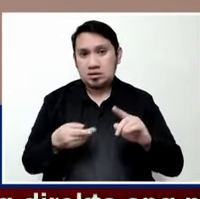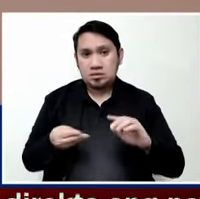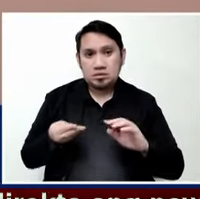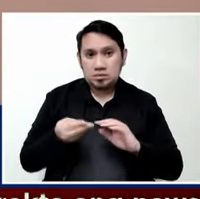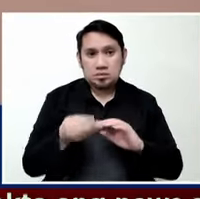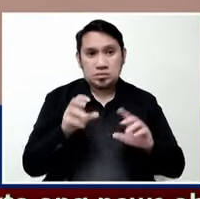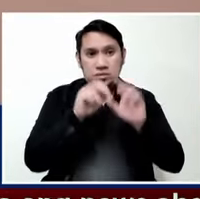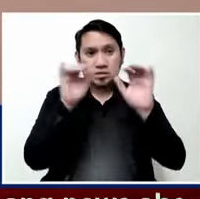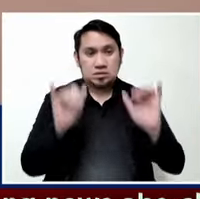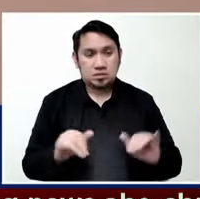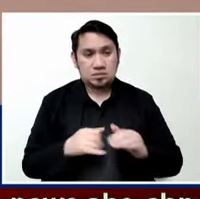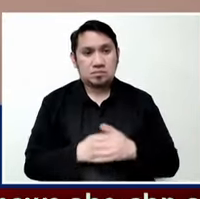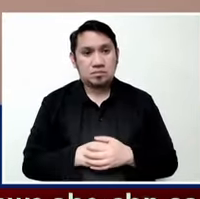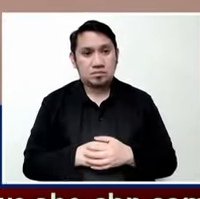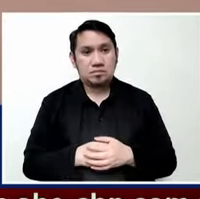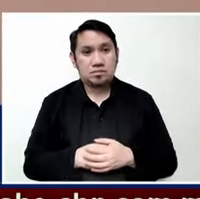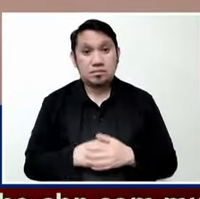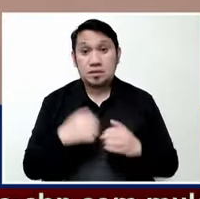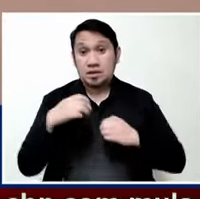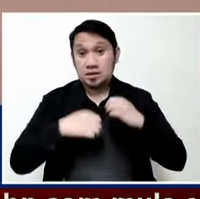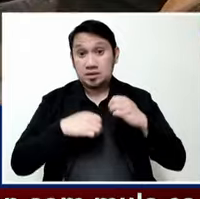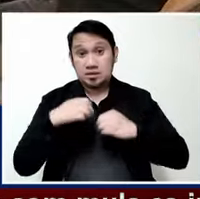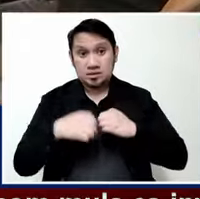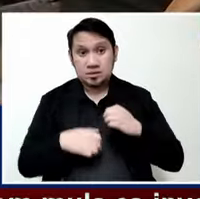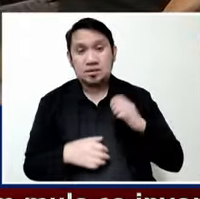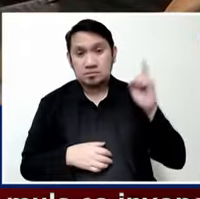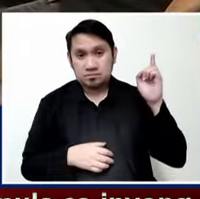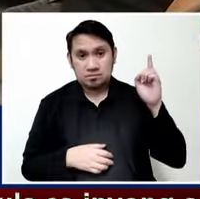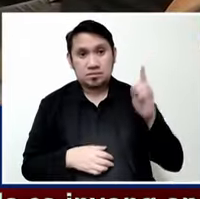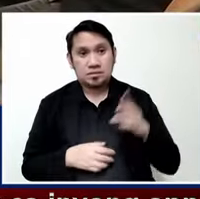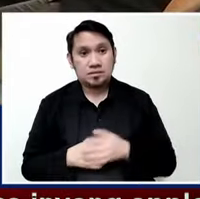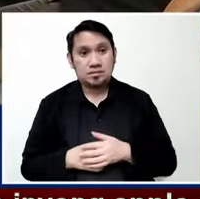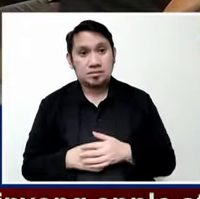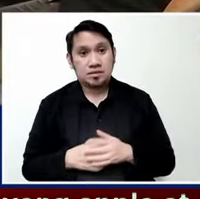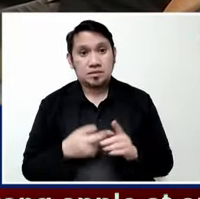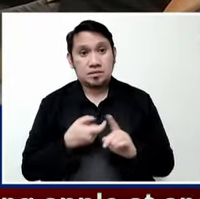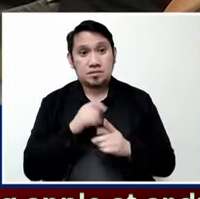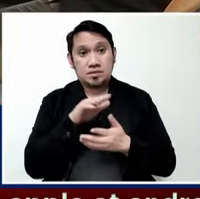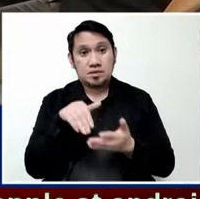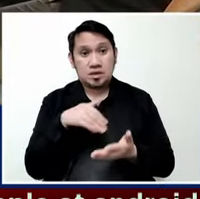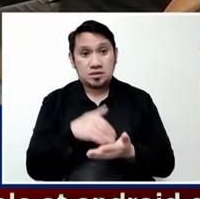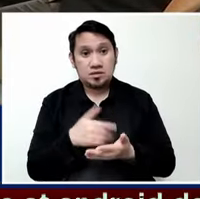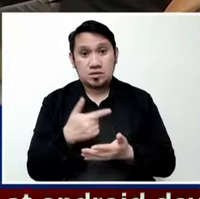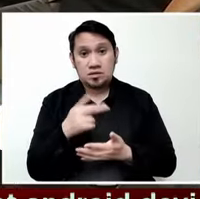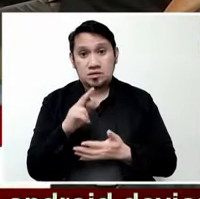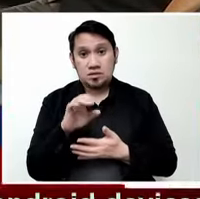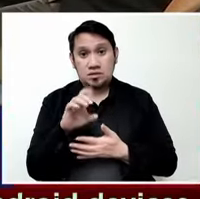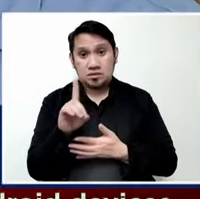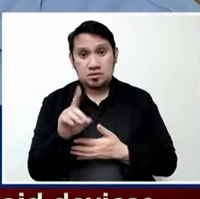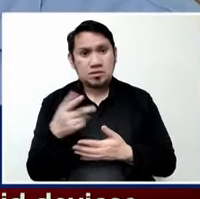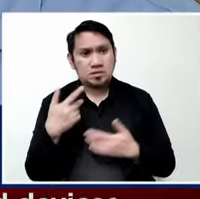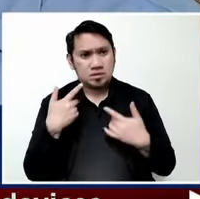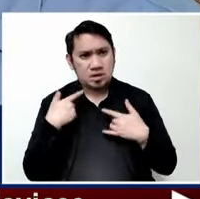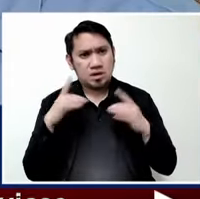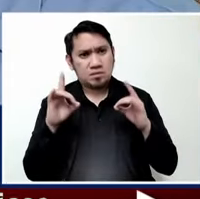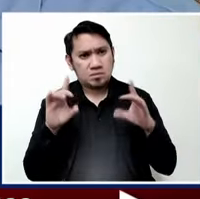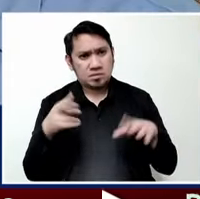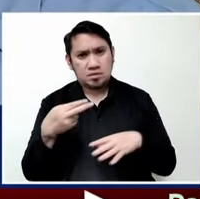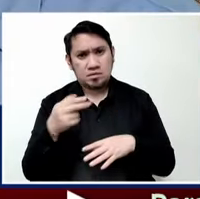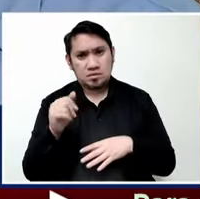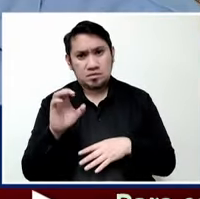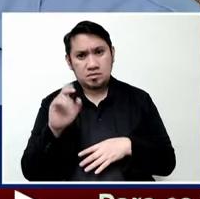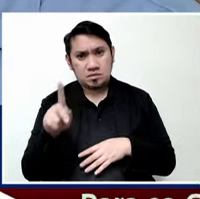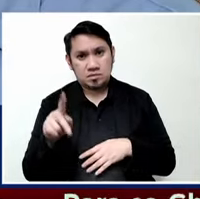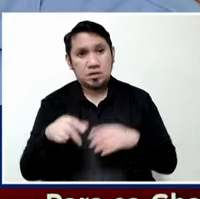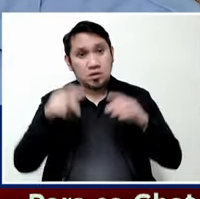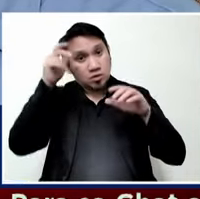system. Si Engineer Clark Agustin naman ng Central Grid Operations, umaming may tangkang hacking sa computer